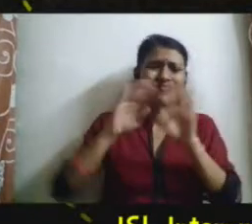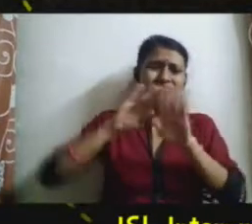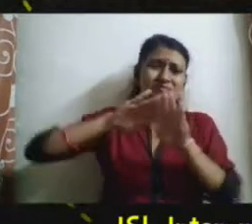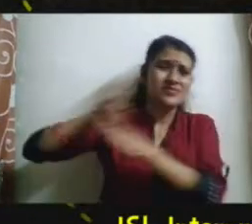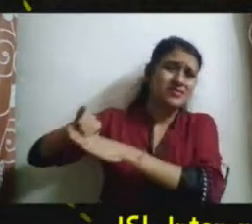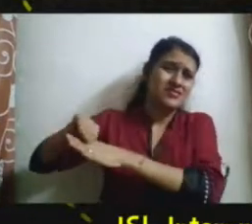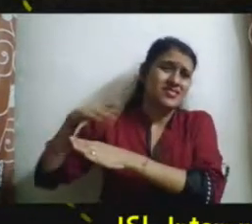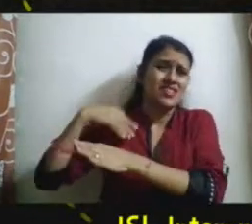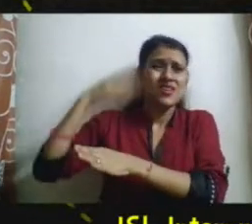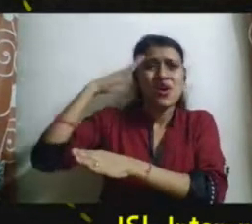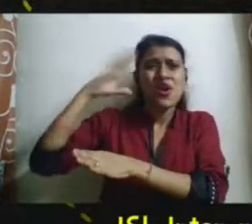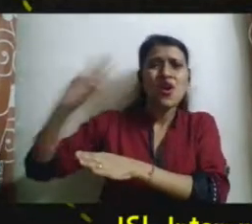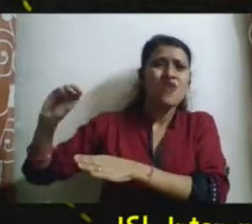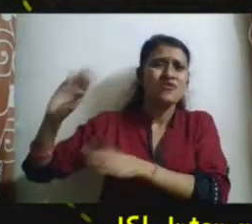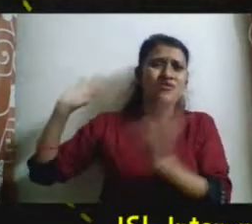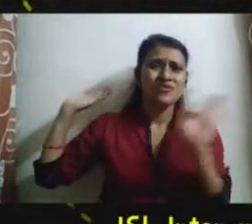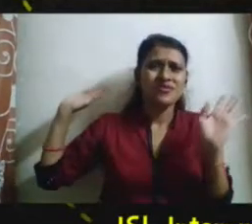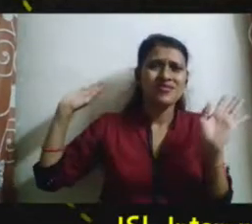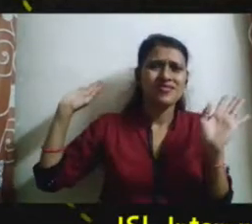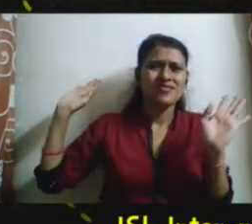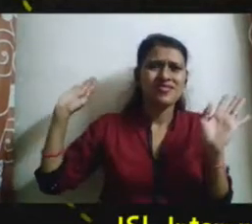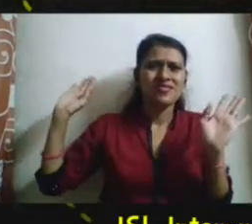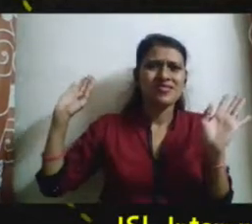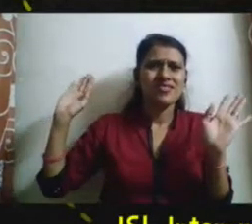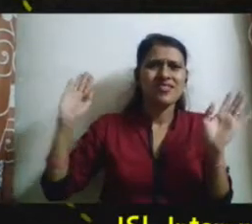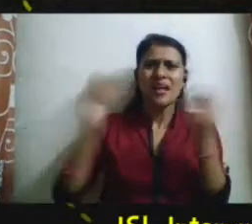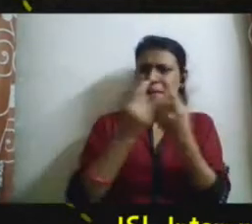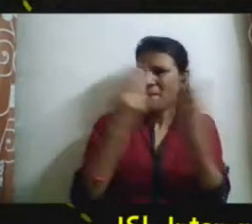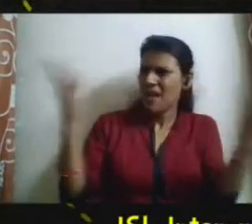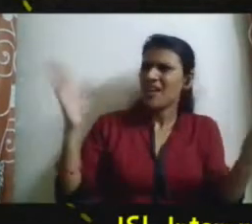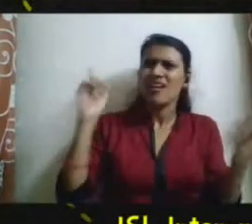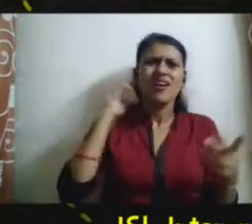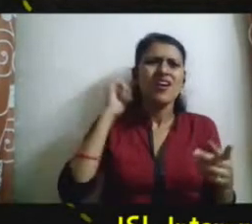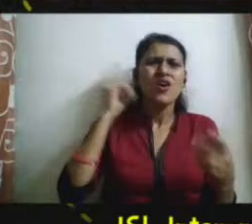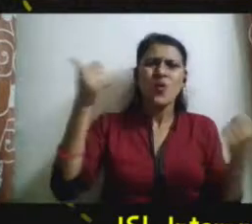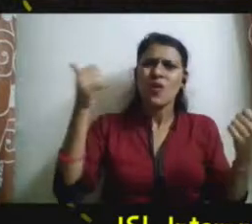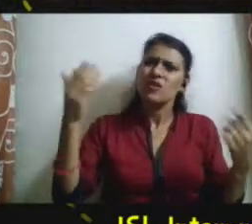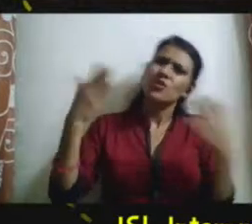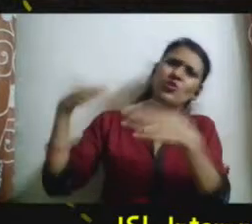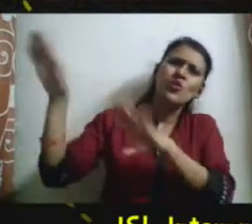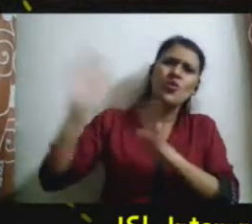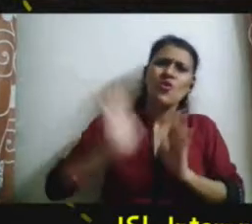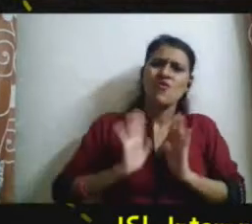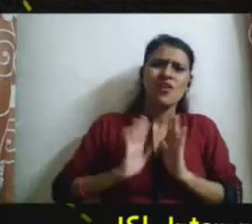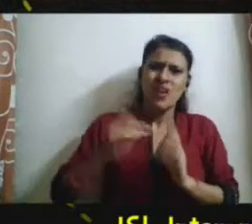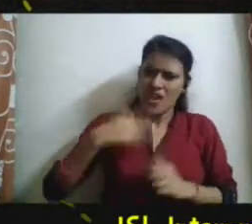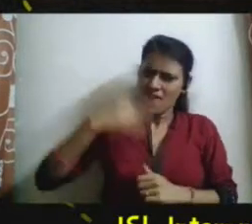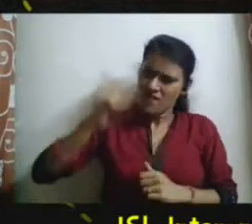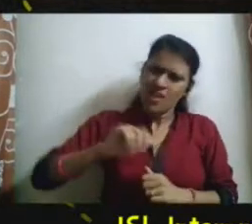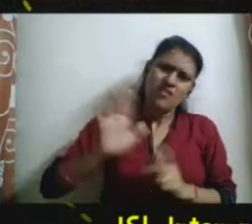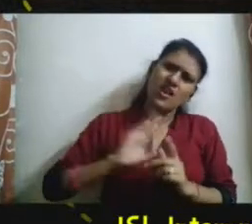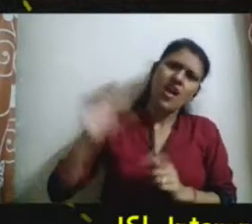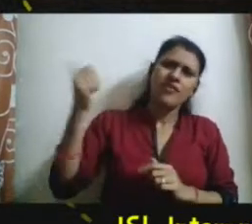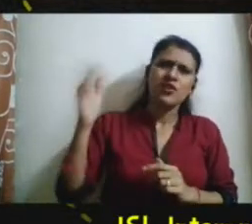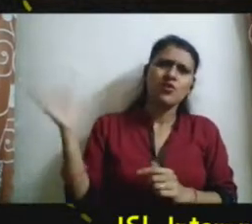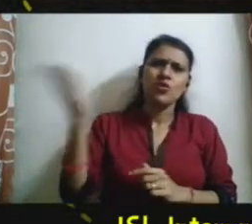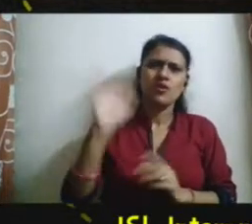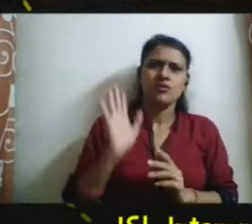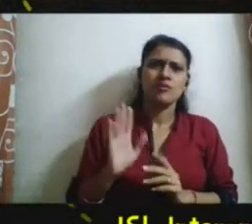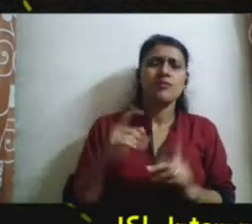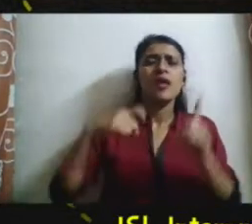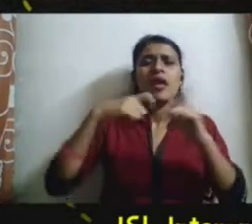sing classical music, well, fine. There's so many wonderful singers. Go listen to them. कोई बात नहीं. And if somebody says I only sing Kabir bhajans,